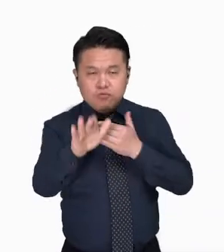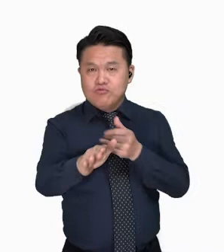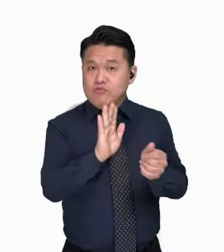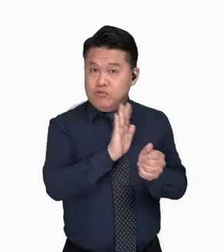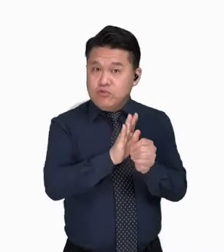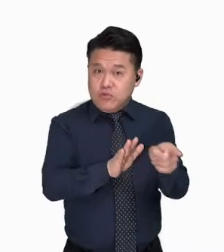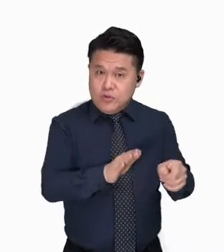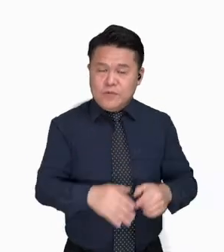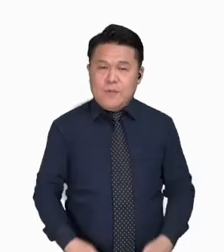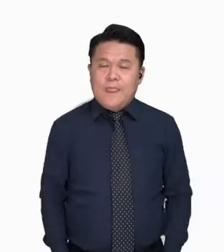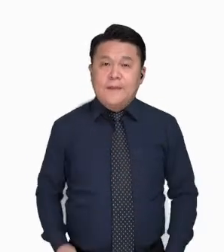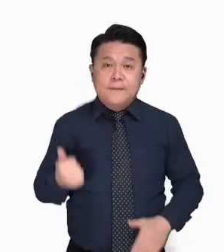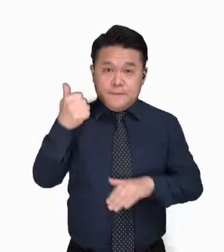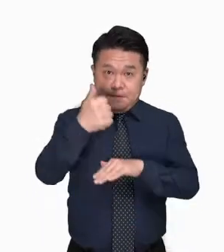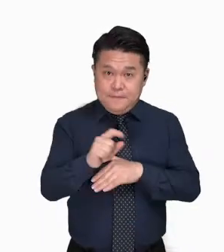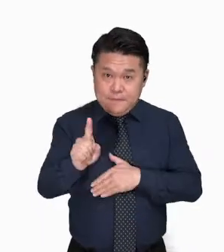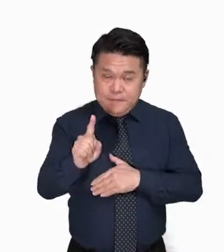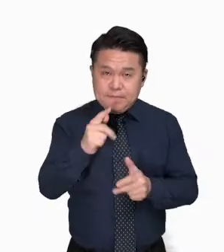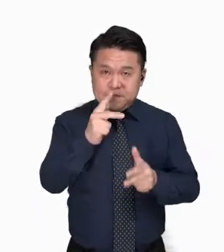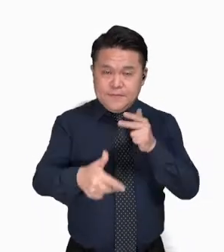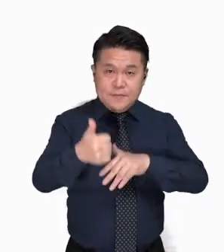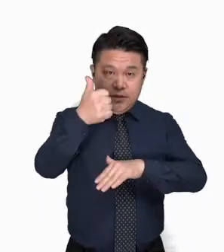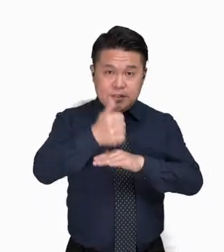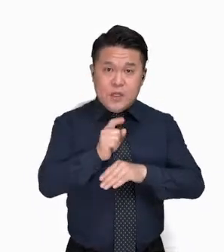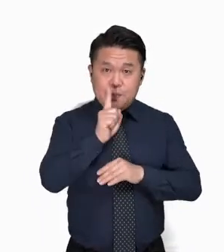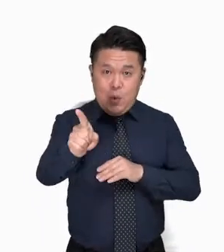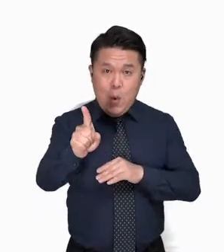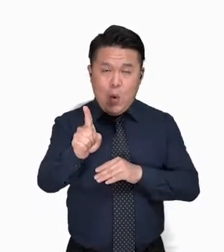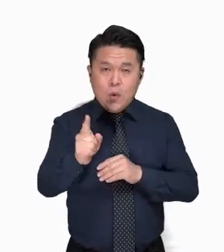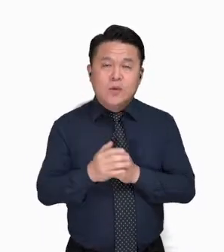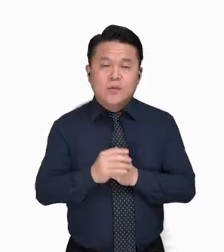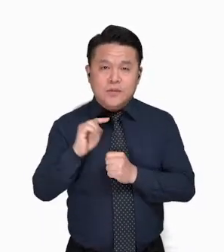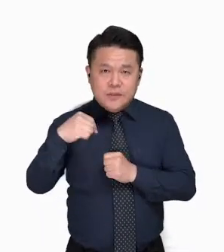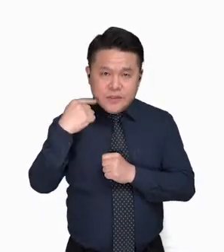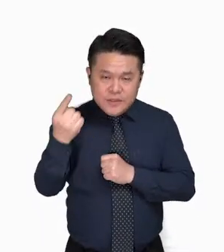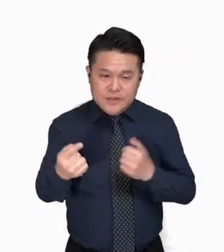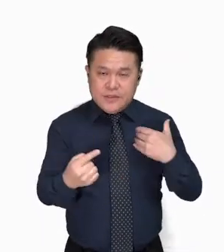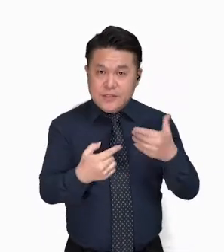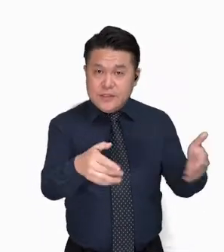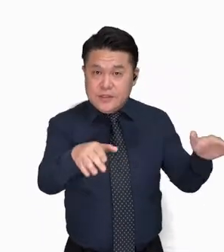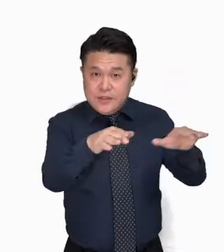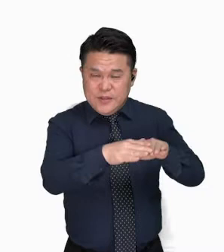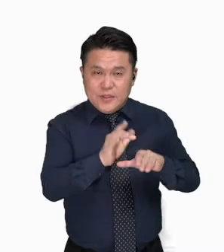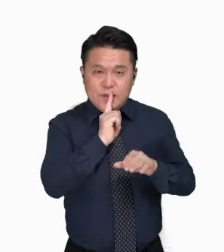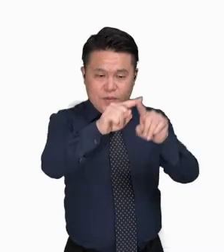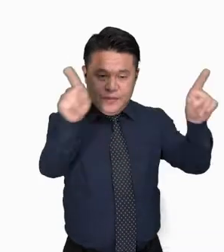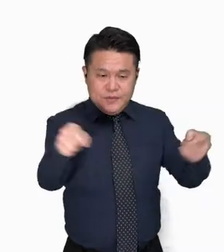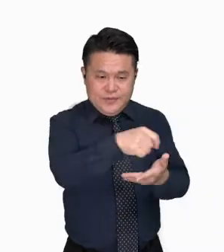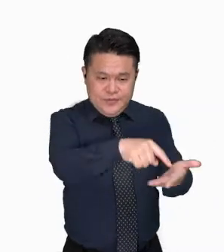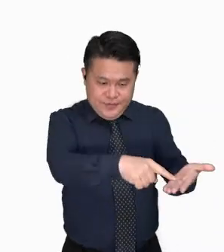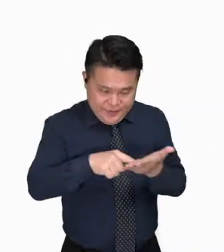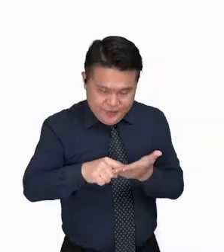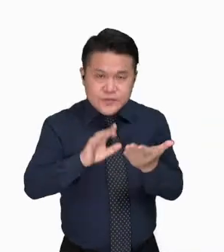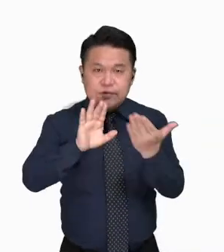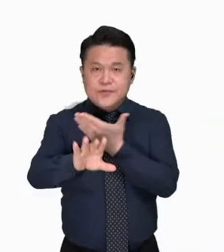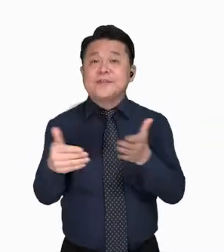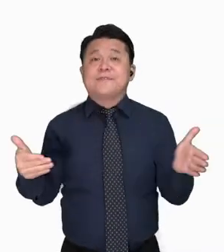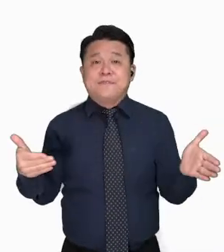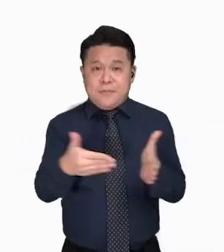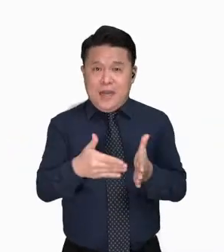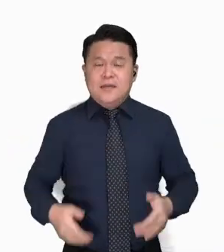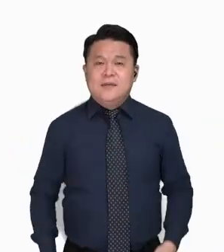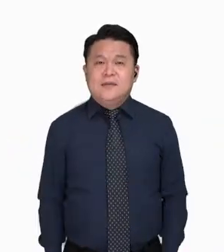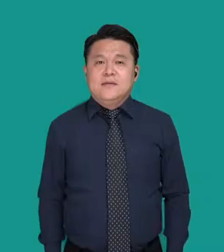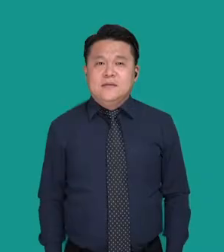지원합니다. 마지막으로 사업 결과보고회를 진행하고 수행기관의 최종 보고서 제출을 통해 사업은